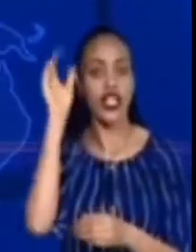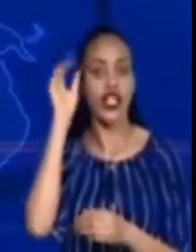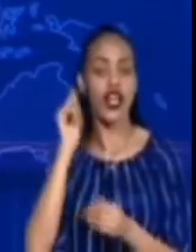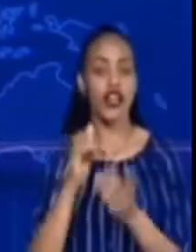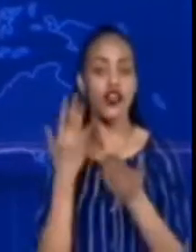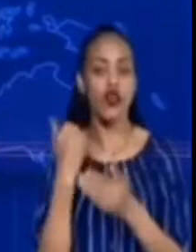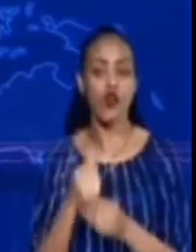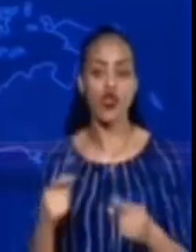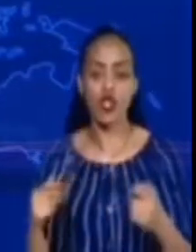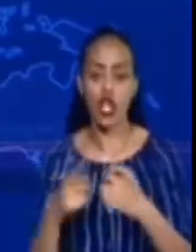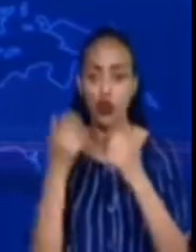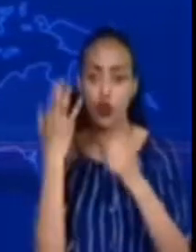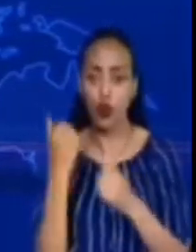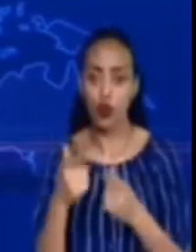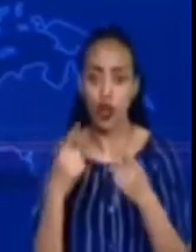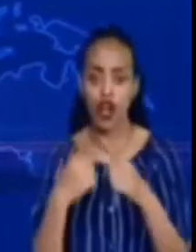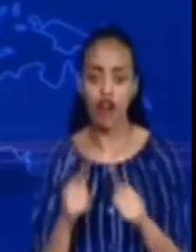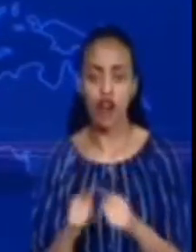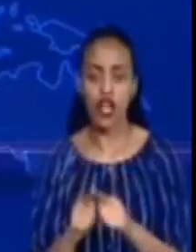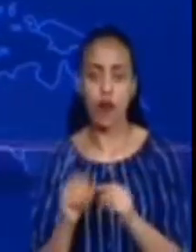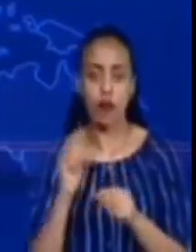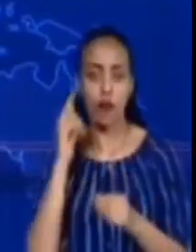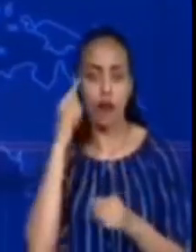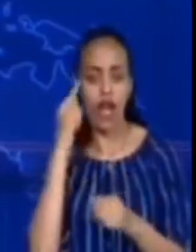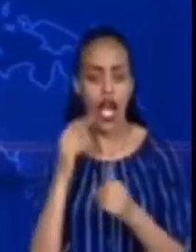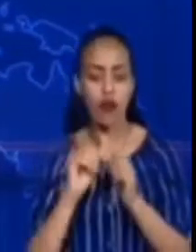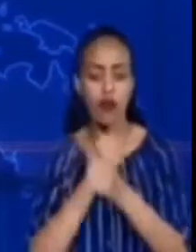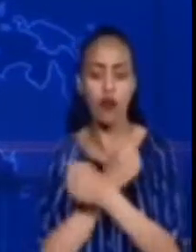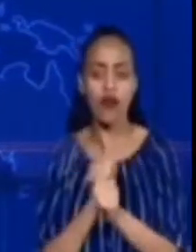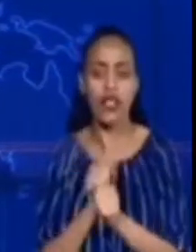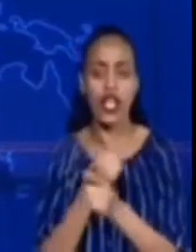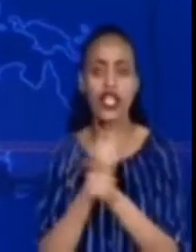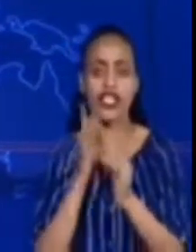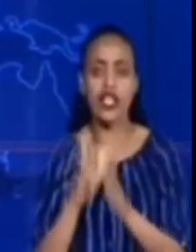ስጋ መረቅ የስጋ መረቅ እያመጣ